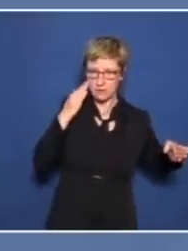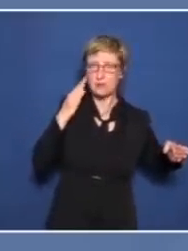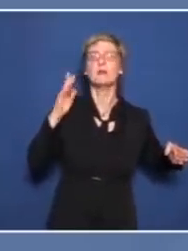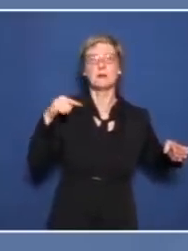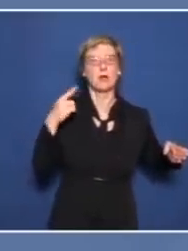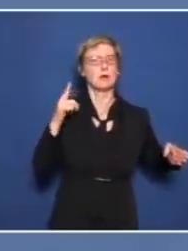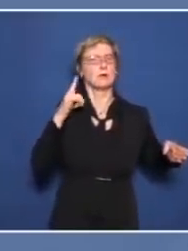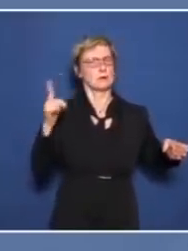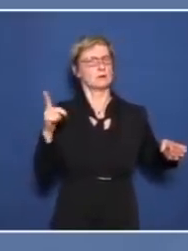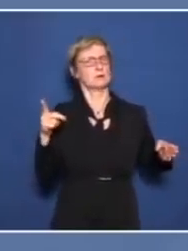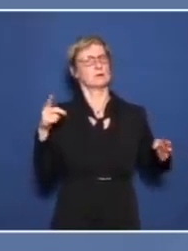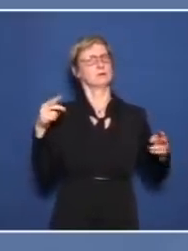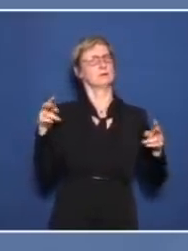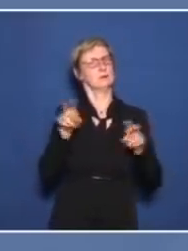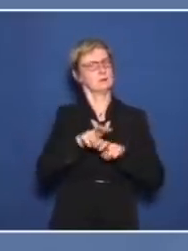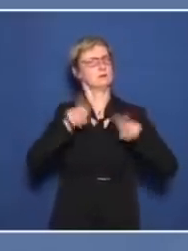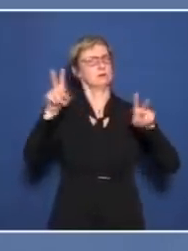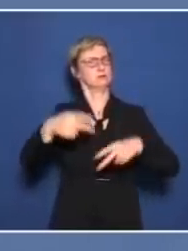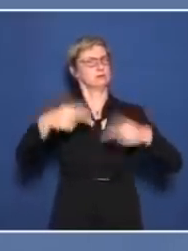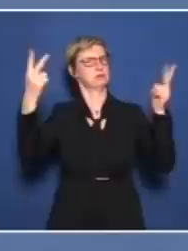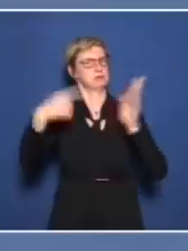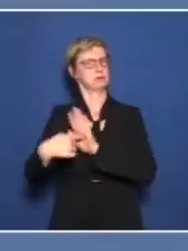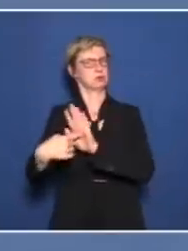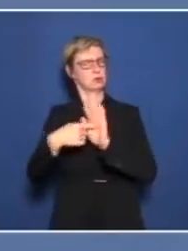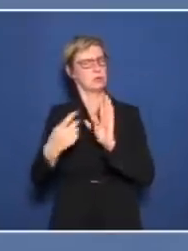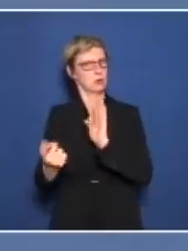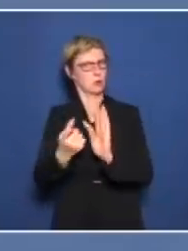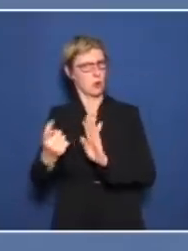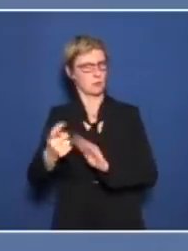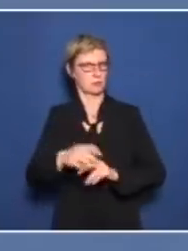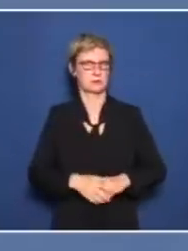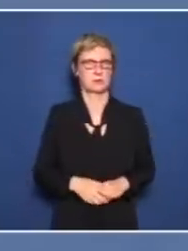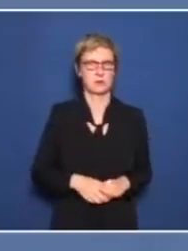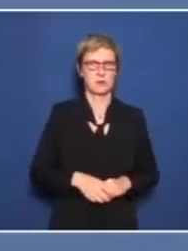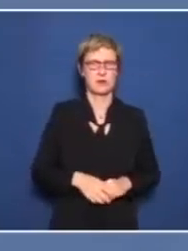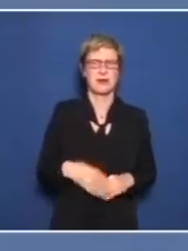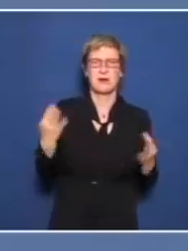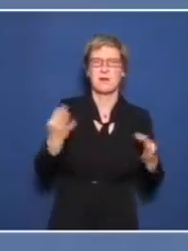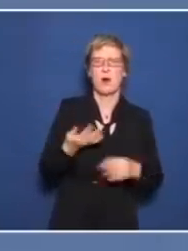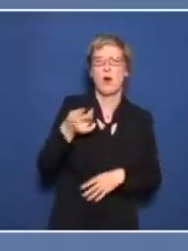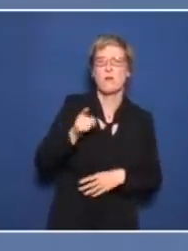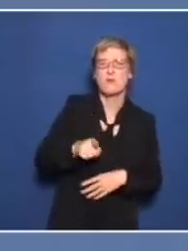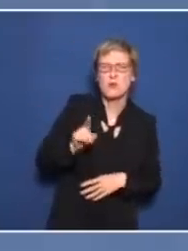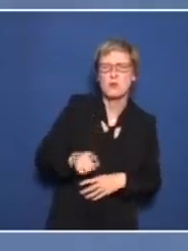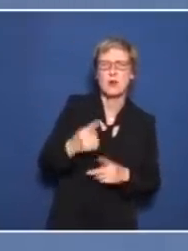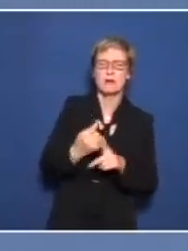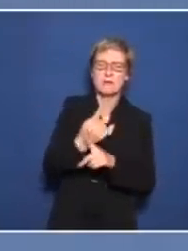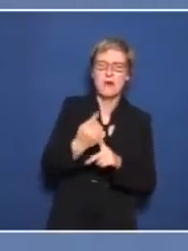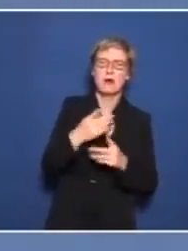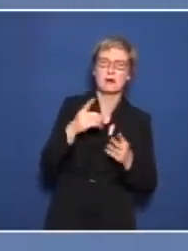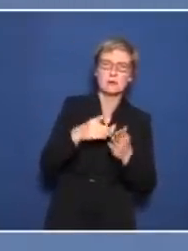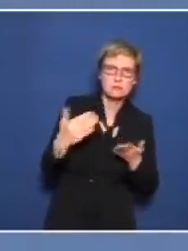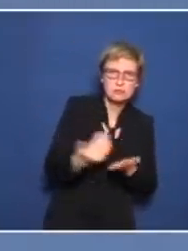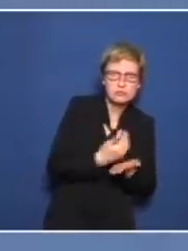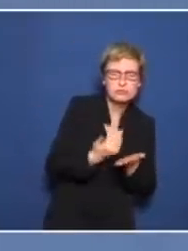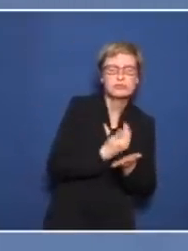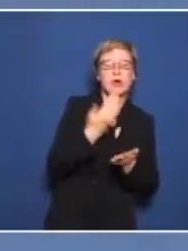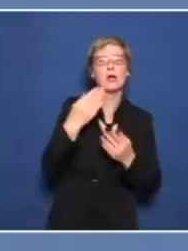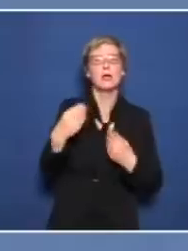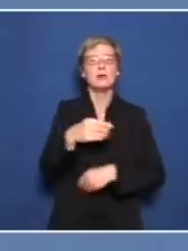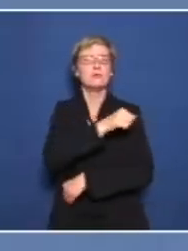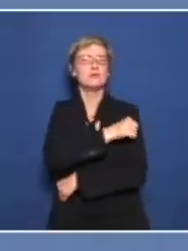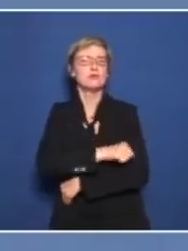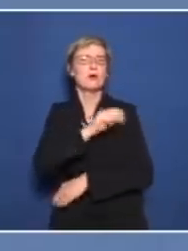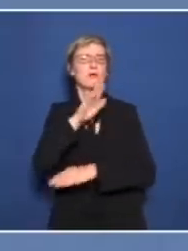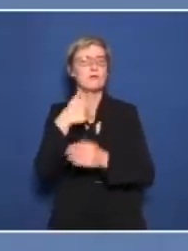wirklich enorm inzwischen ist und auch weiter wächst, das wird ja noch Monate und Jahre lang ja auch da sein. Also die Impfstoffe werden weiter verfügbar sein